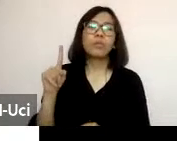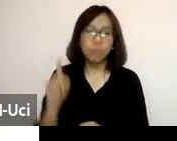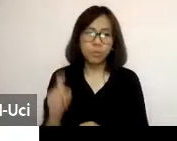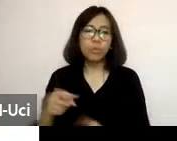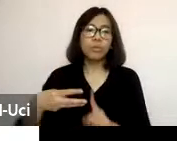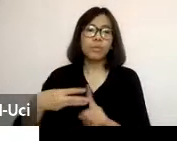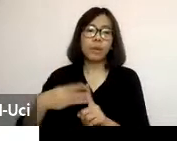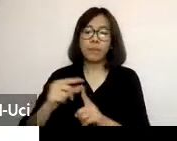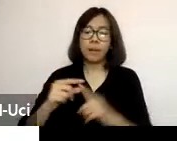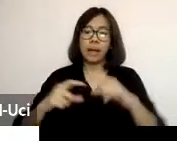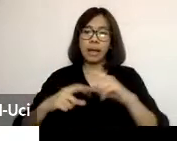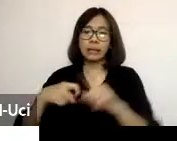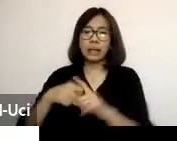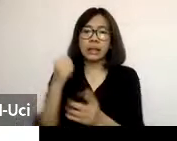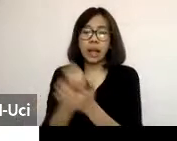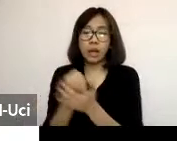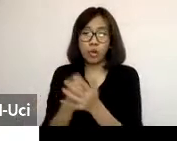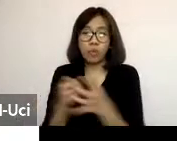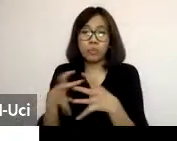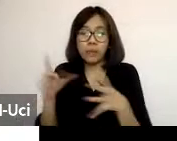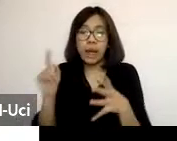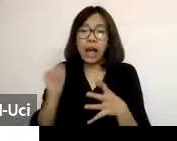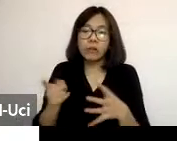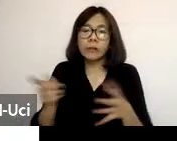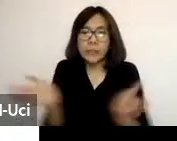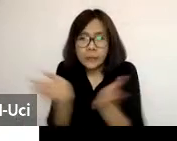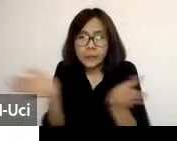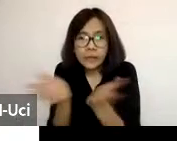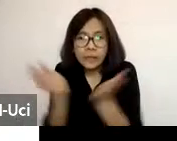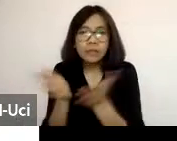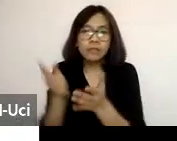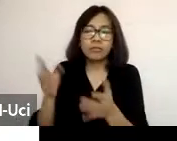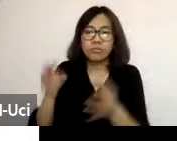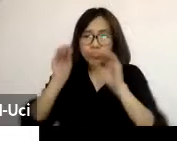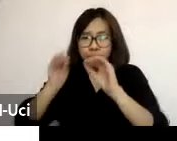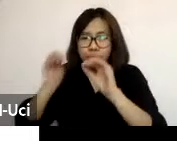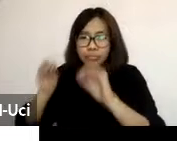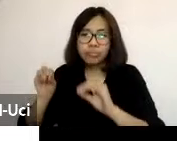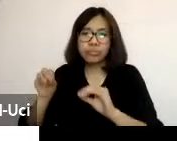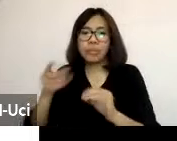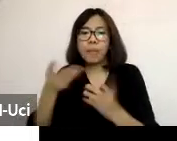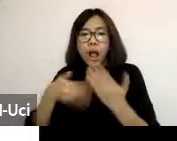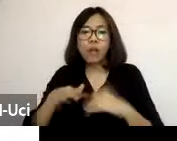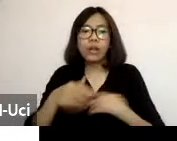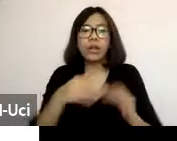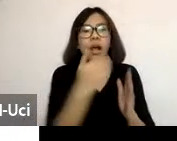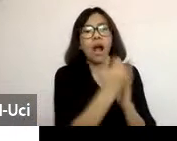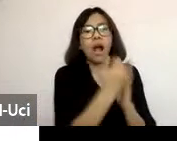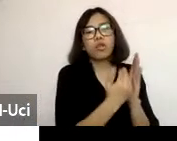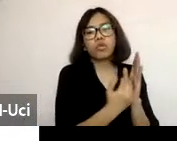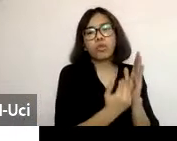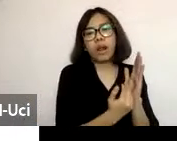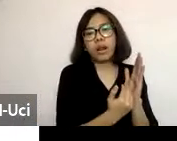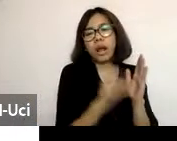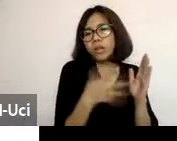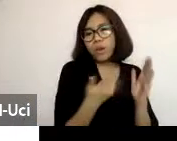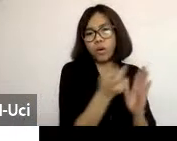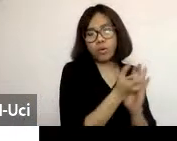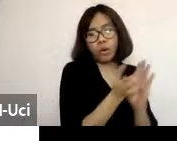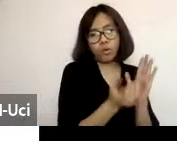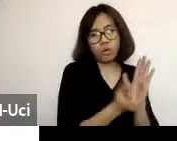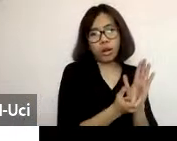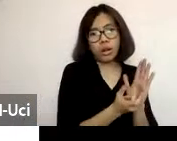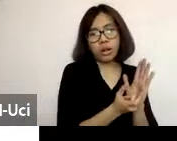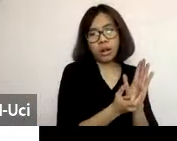tentu melakukan optimisasi ini yang paling ideal amandemen undang-undang Perlindungan Konsumen Ya karena memang ini sebagai peti